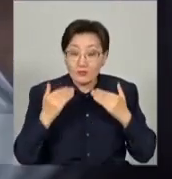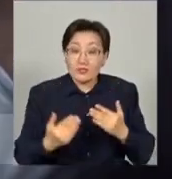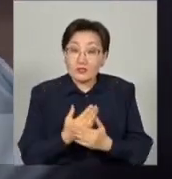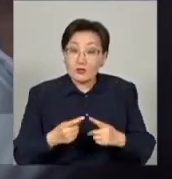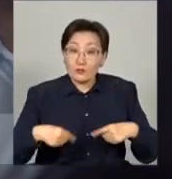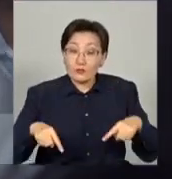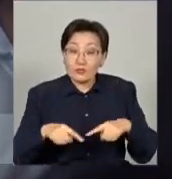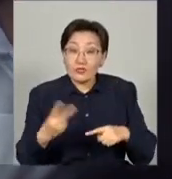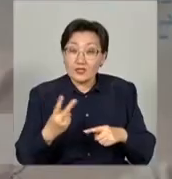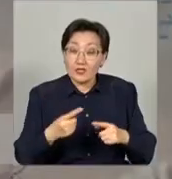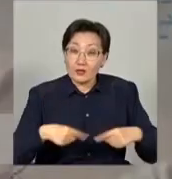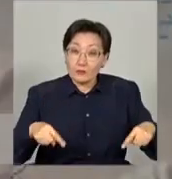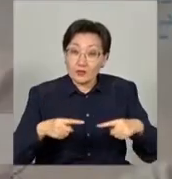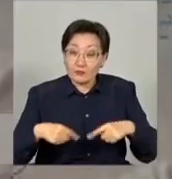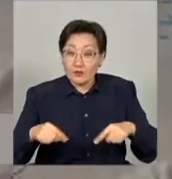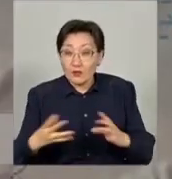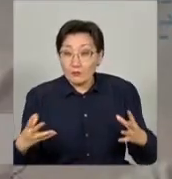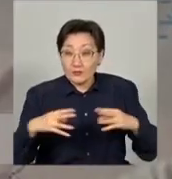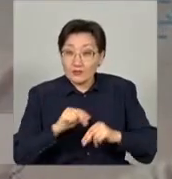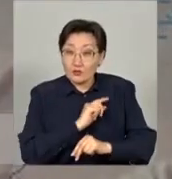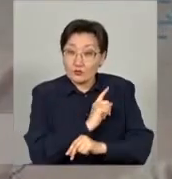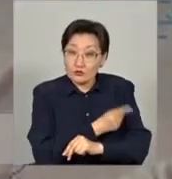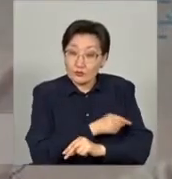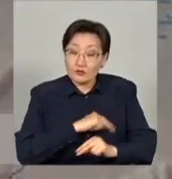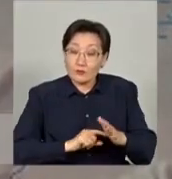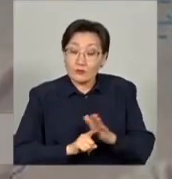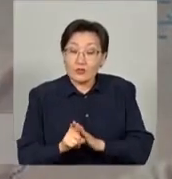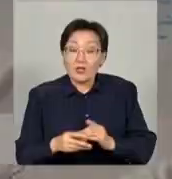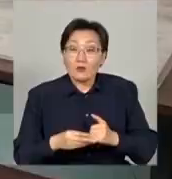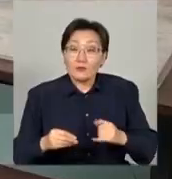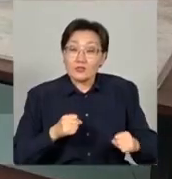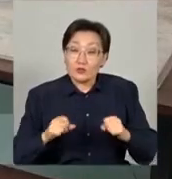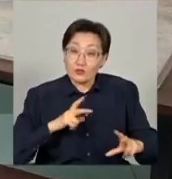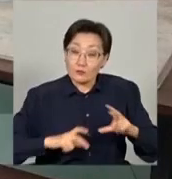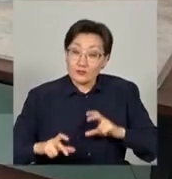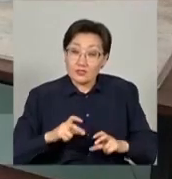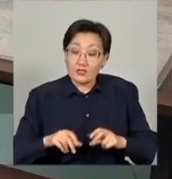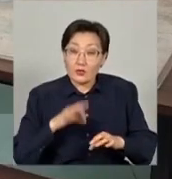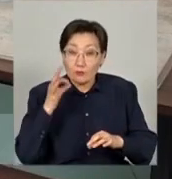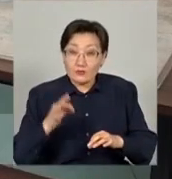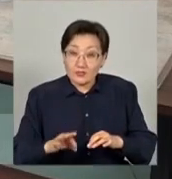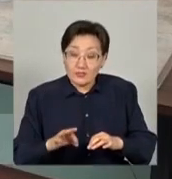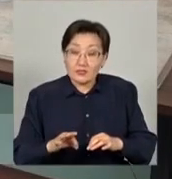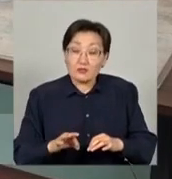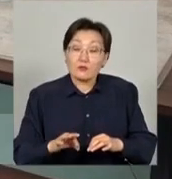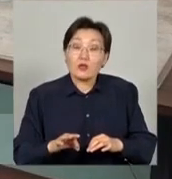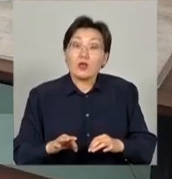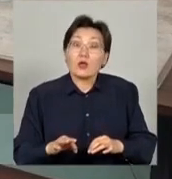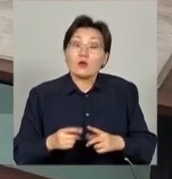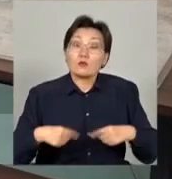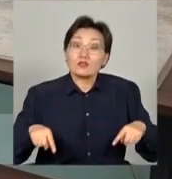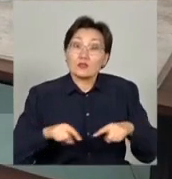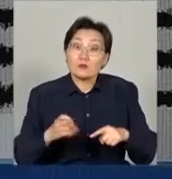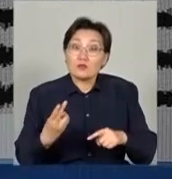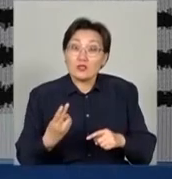екі мекеменің бірлескен күшімен іске қосылады. Алматыдағы сейсмология институты мен сейсмологиялық тәжірибе тәсіл экспедициясы бірігіп